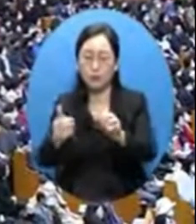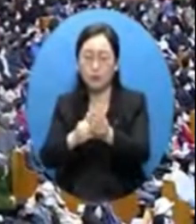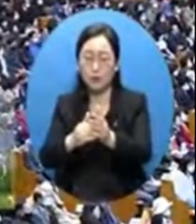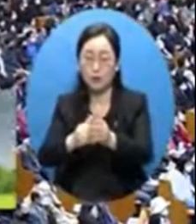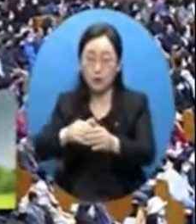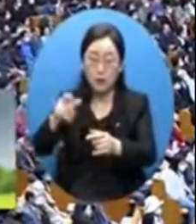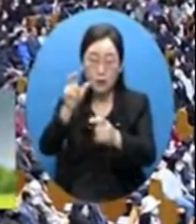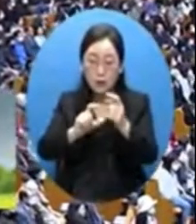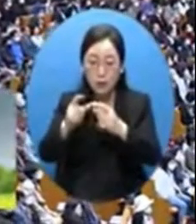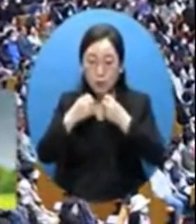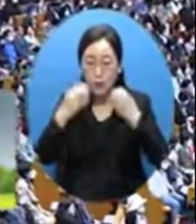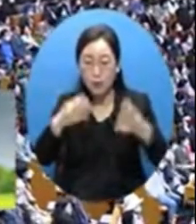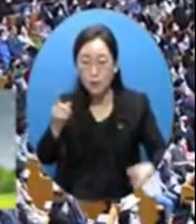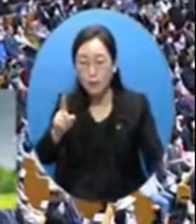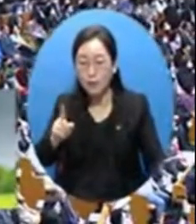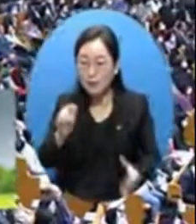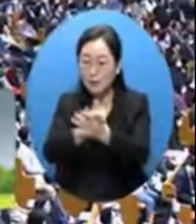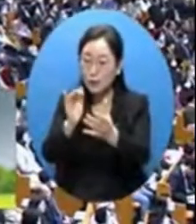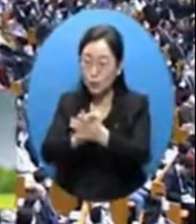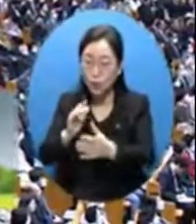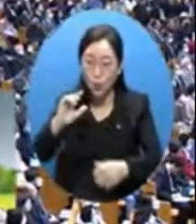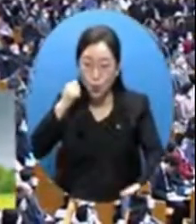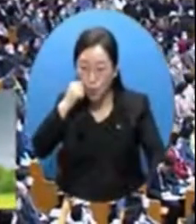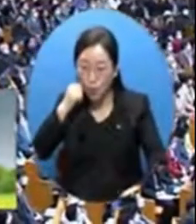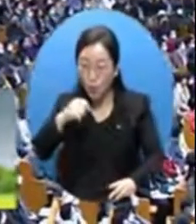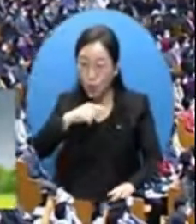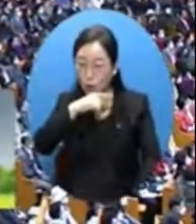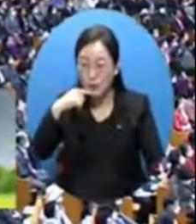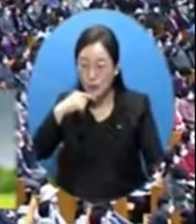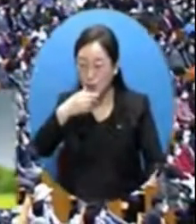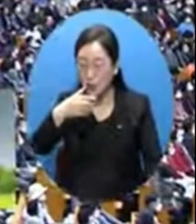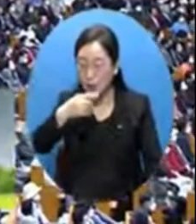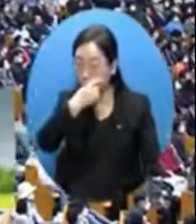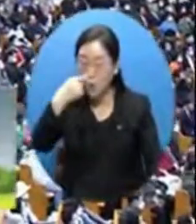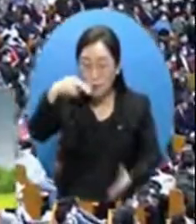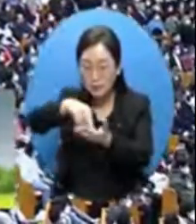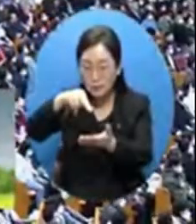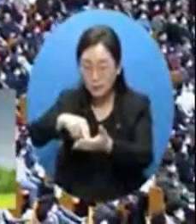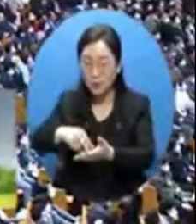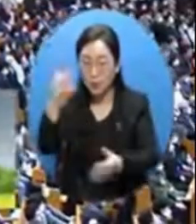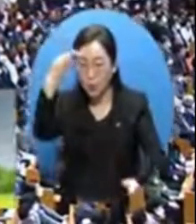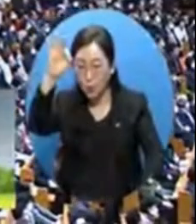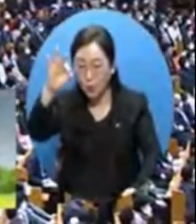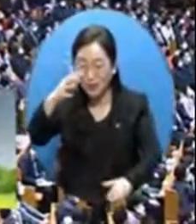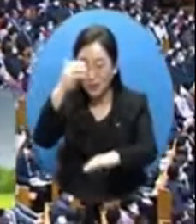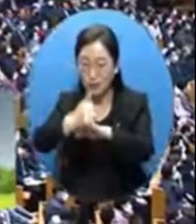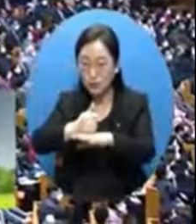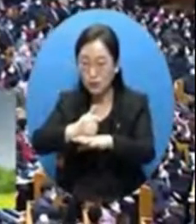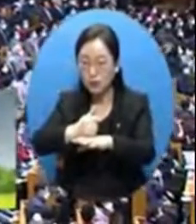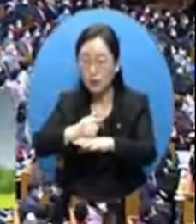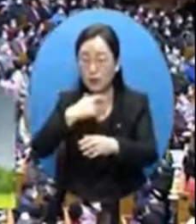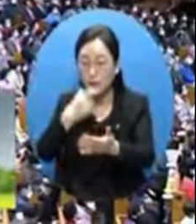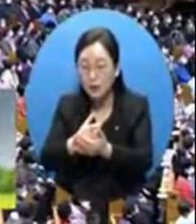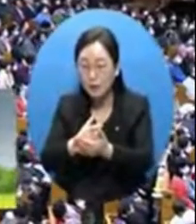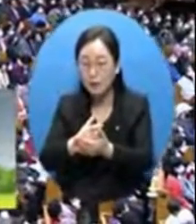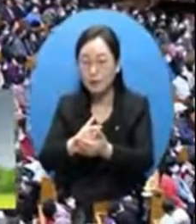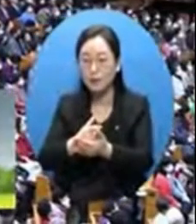친구의 어렵다고 해서 빚보증 서줬다가 온 재산을 날려버렸습니다. 그때로부터 이 익두는